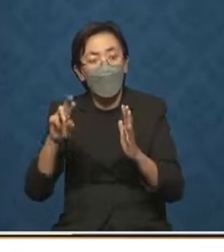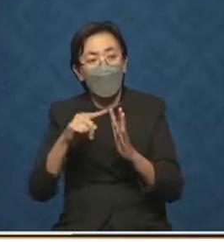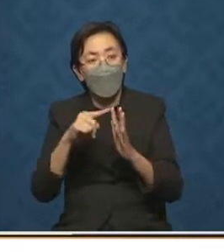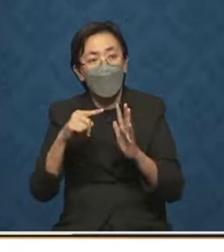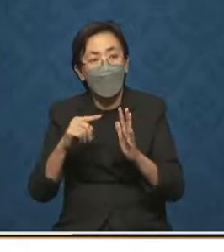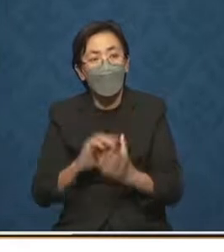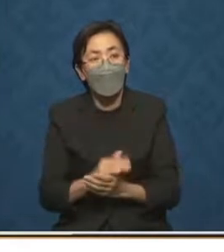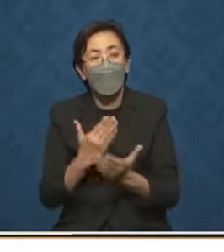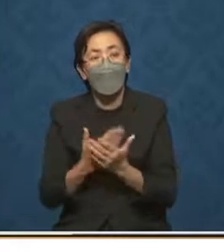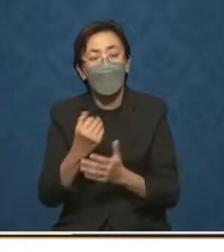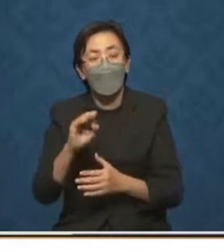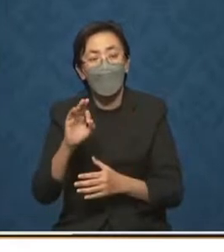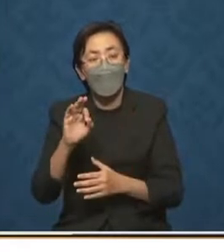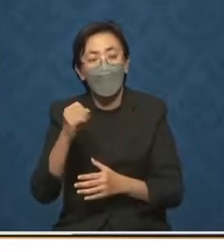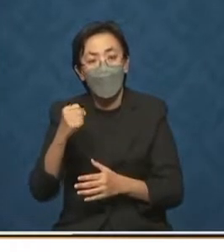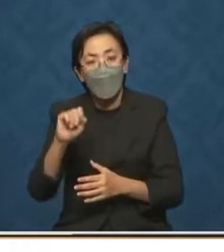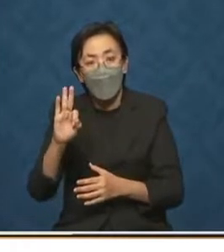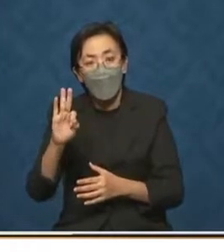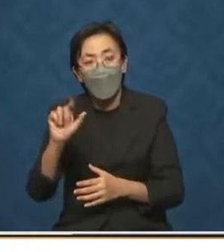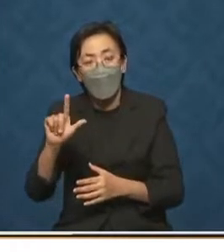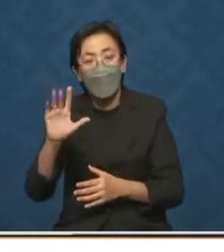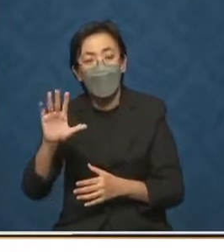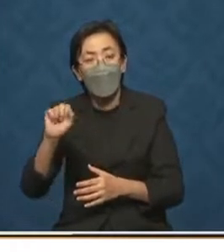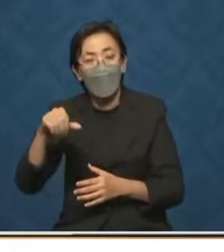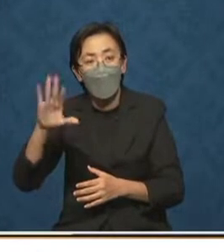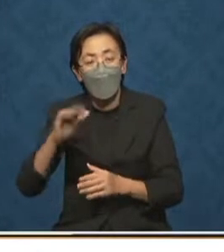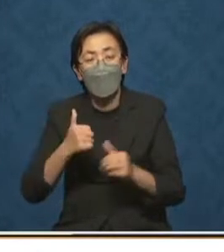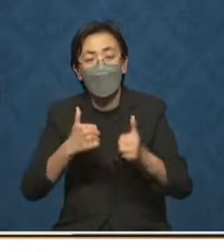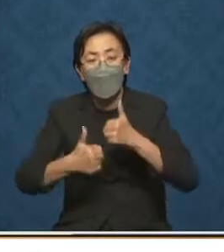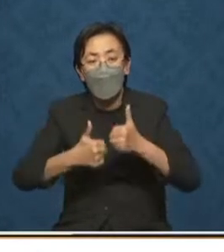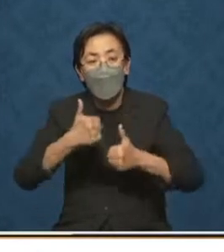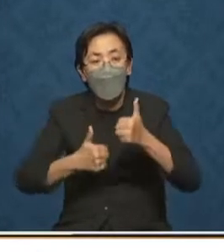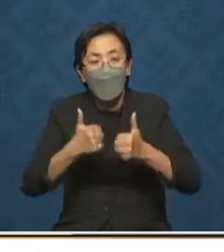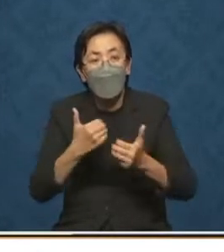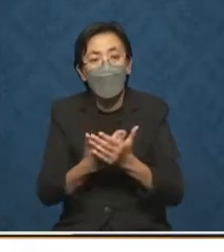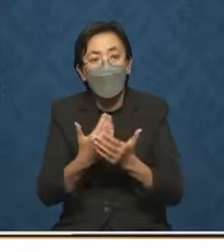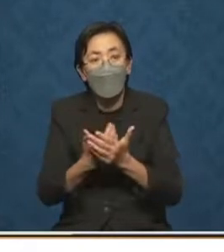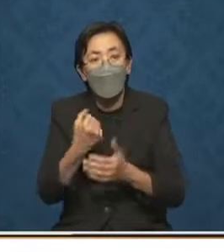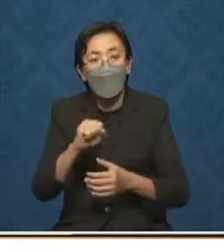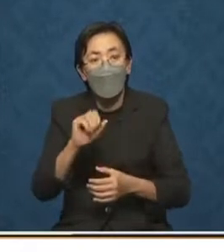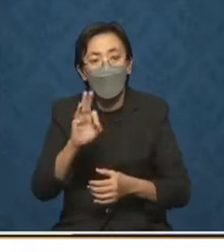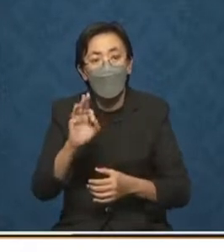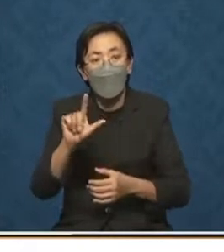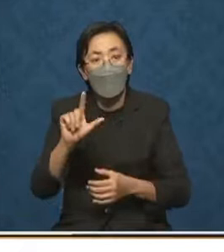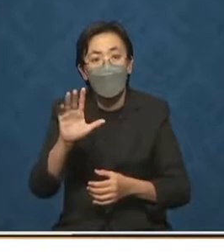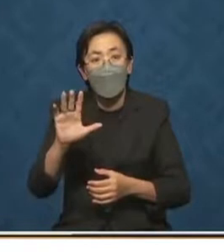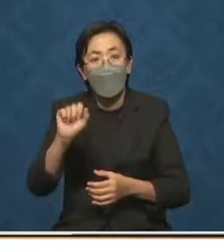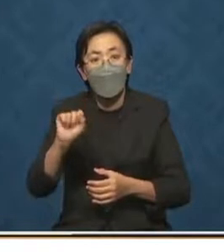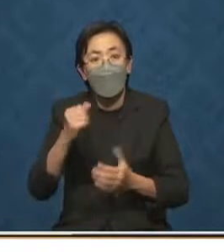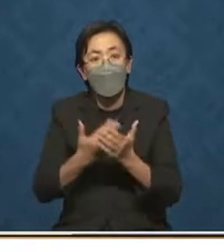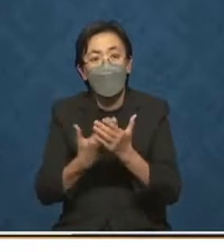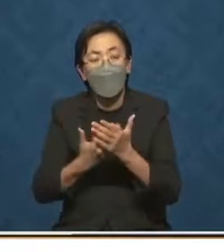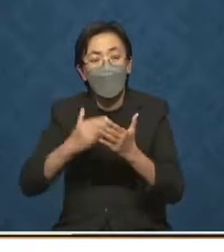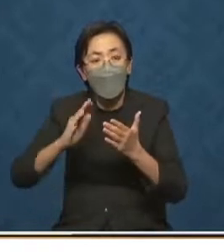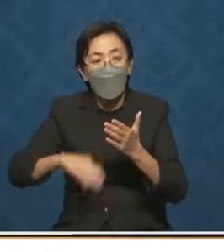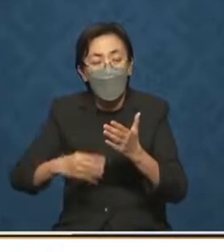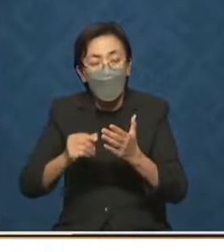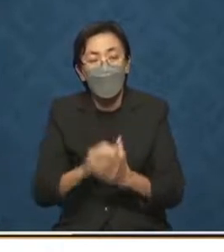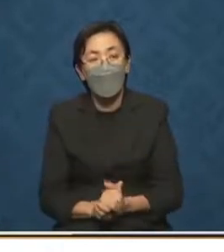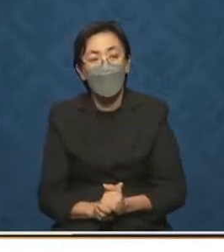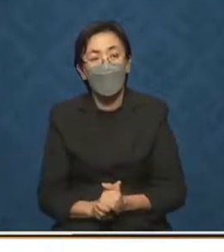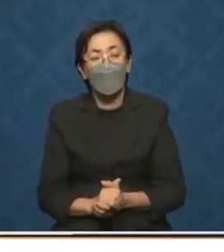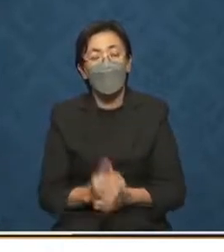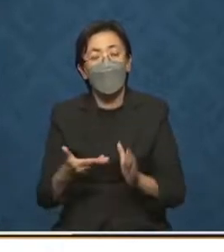แนก็ประกวราคาโดยใช้ระบบอบิดิ้งจากเงินงบประมาณที่ได้รับ 19 ล้าน 5 แนลดจากราคากางลงมา